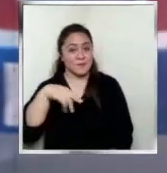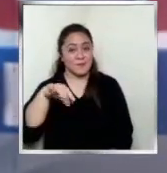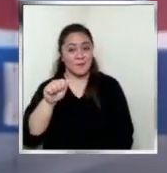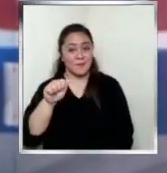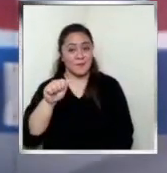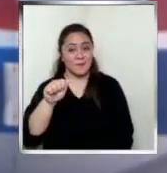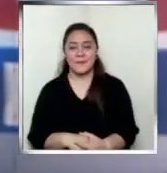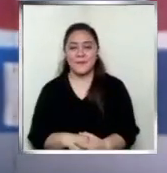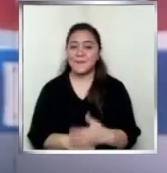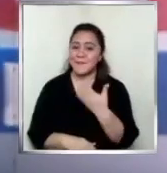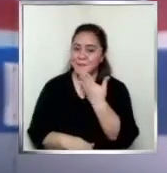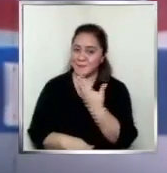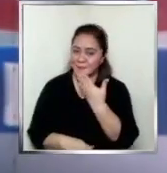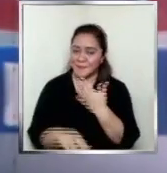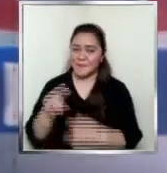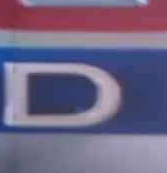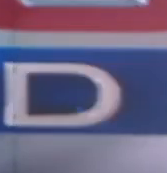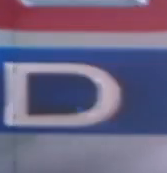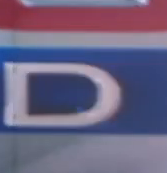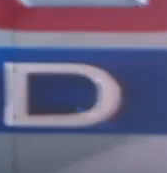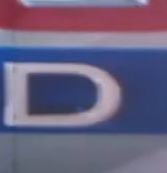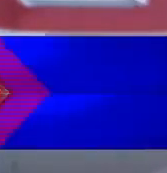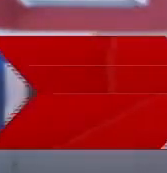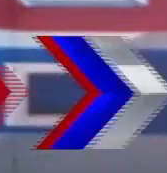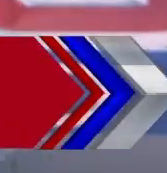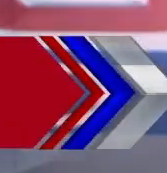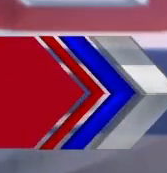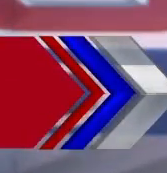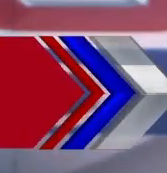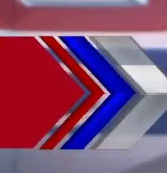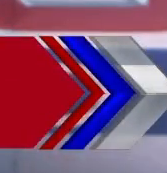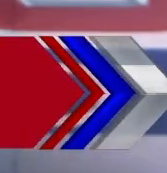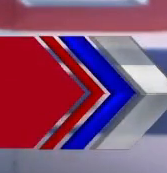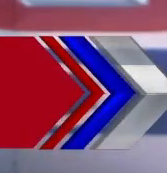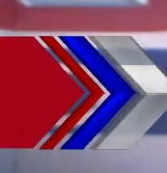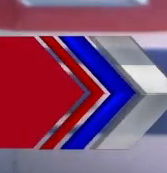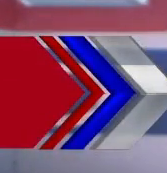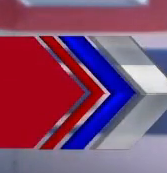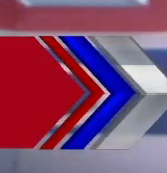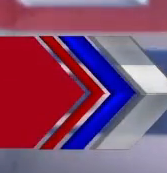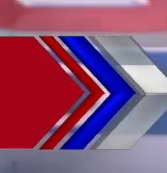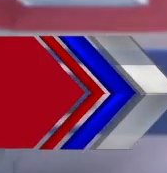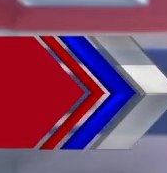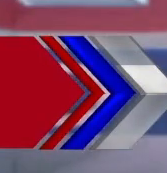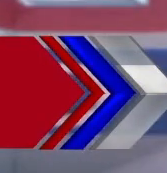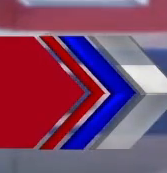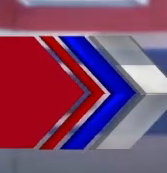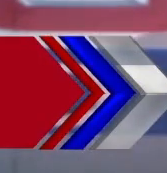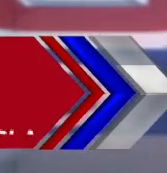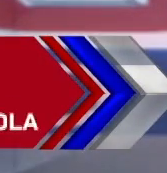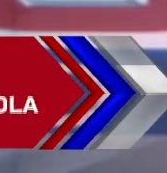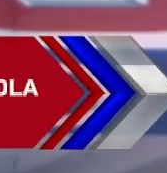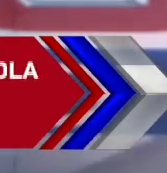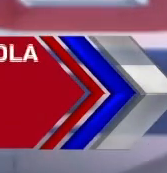Salamat Nelson. At yan po ang mga balitang ating tinutukan ngayong weekend mula sa tahanan ng katotohanan. Ako po si Pia Arcangel. At dahil